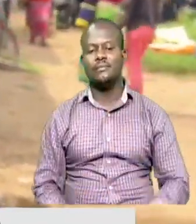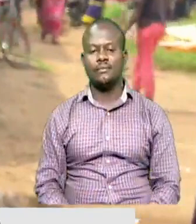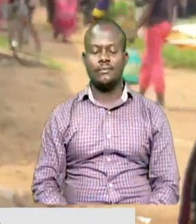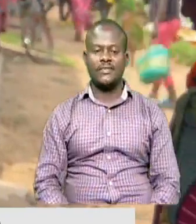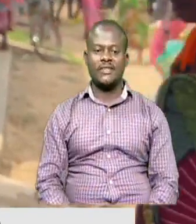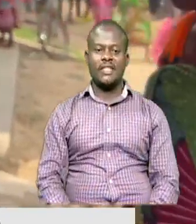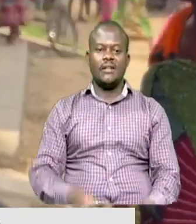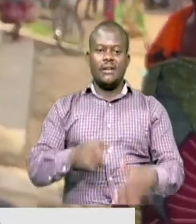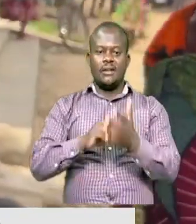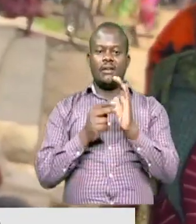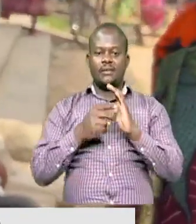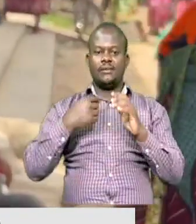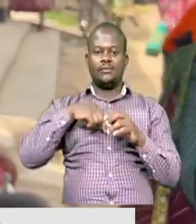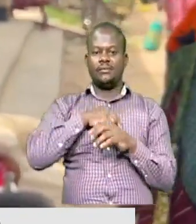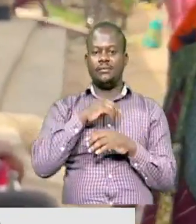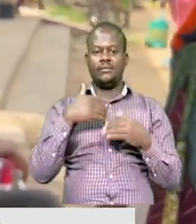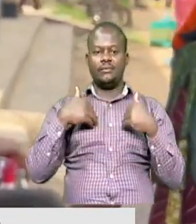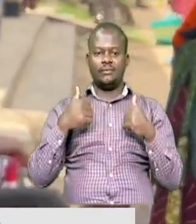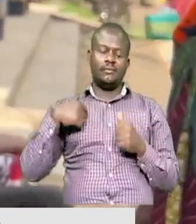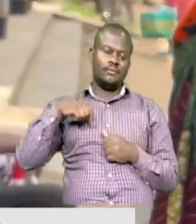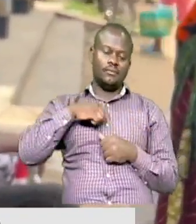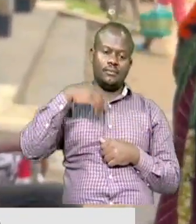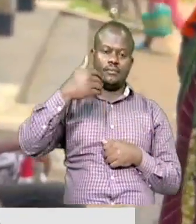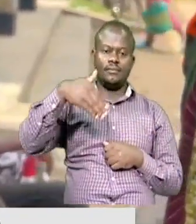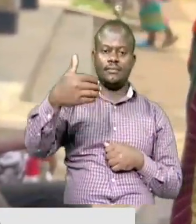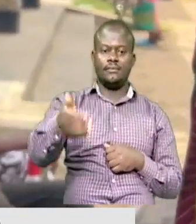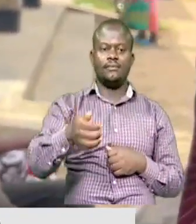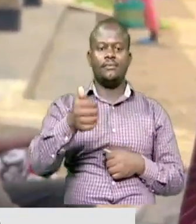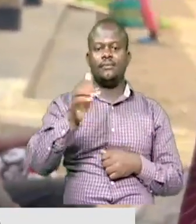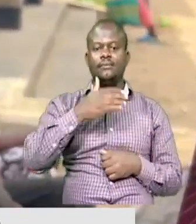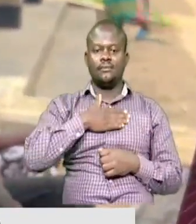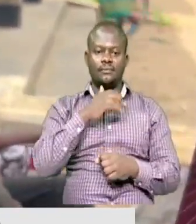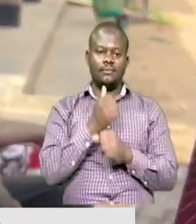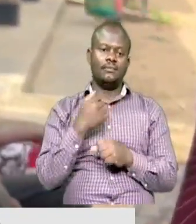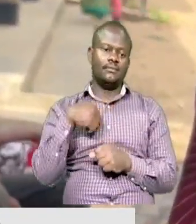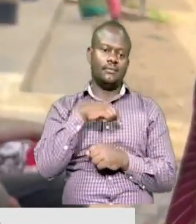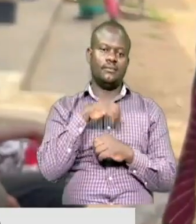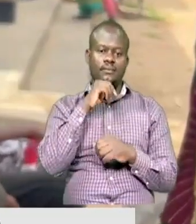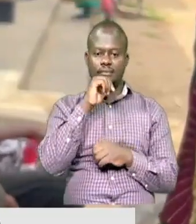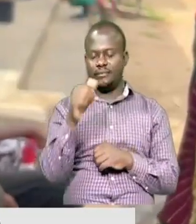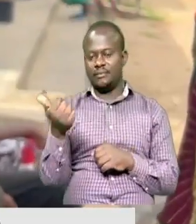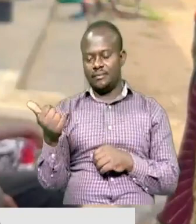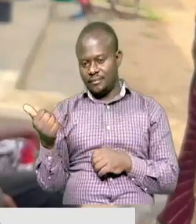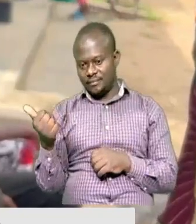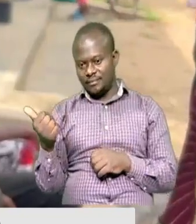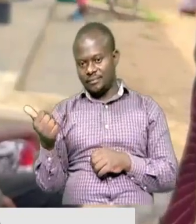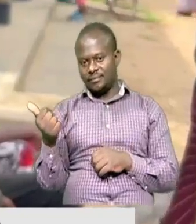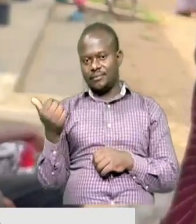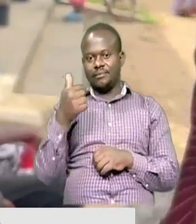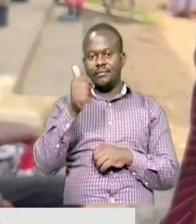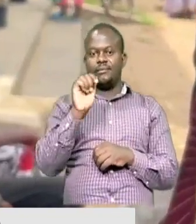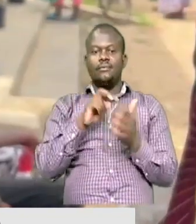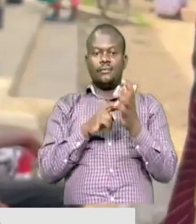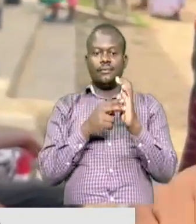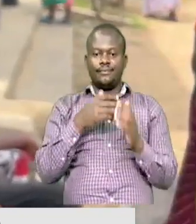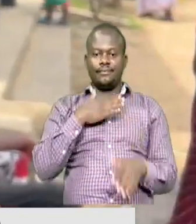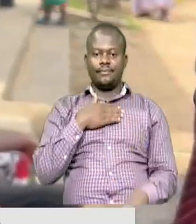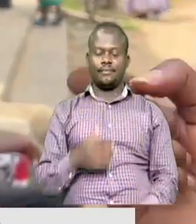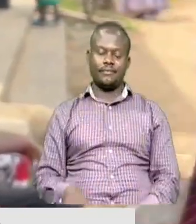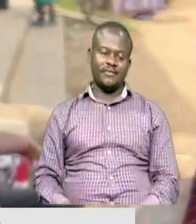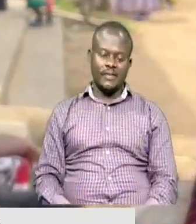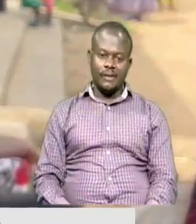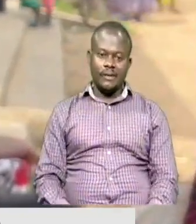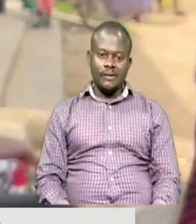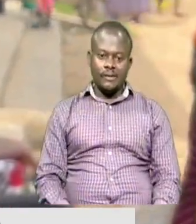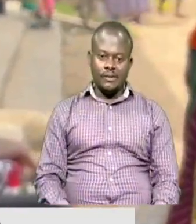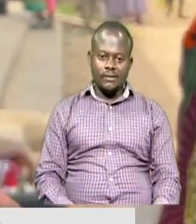mushinga wanje ni ubwo ubuzima bwanje bwa buri munsi ndiko kazi kanje nkora nakandi kazi nkora Uretse umushinga wanjye w'isombe ndabona harimo nko